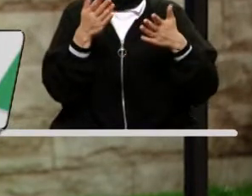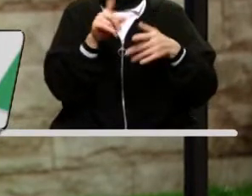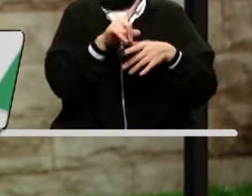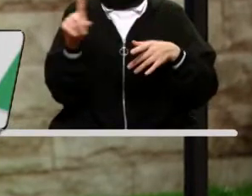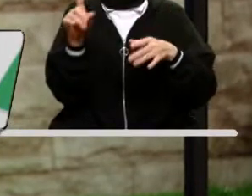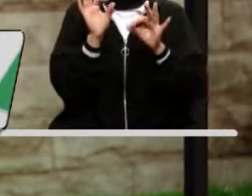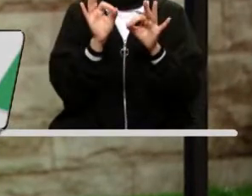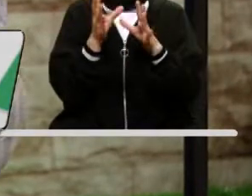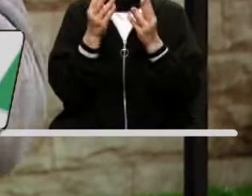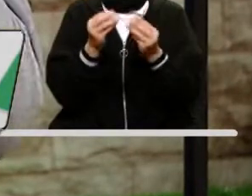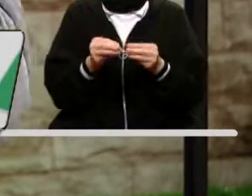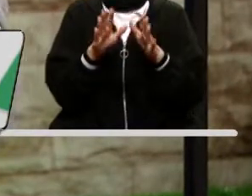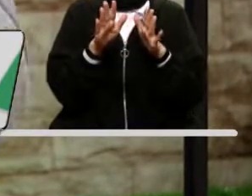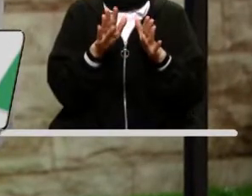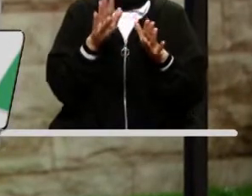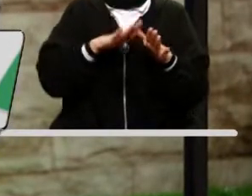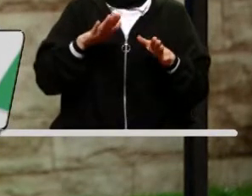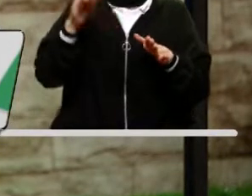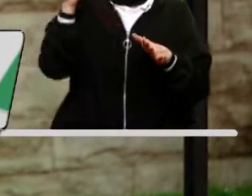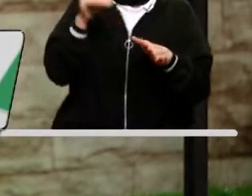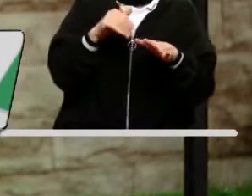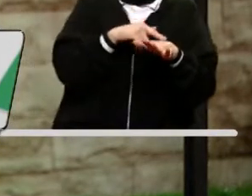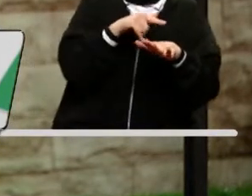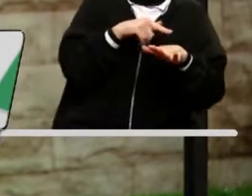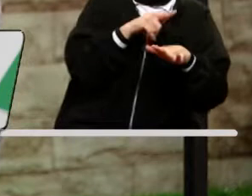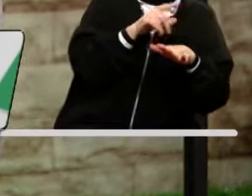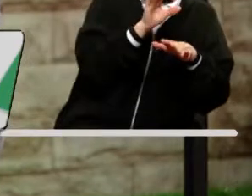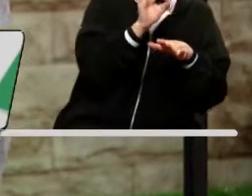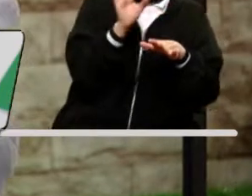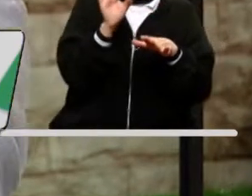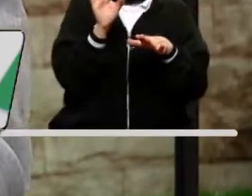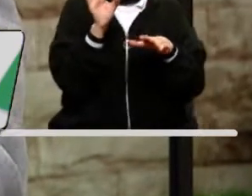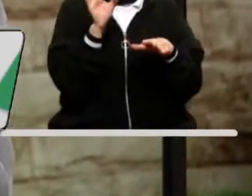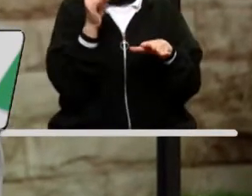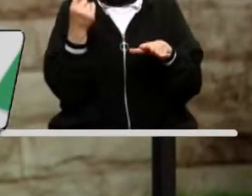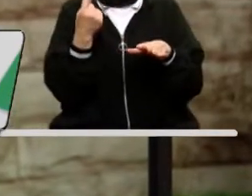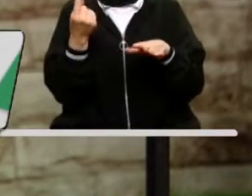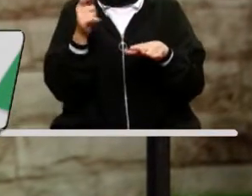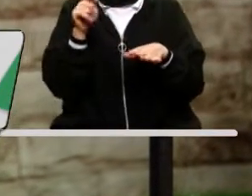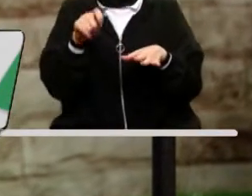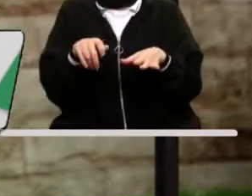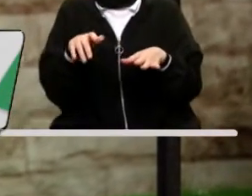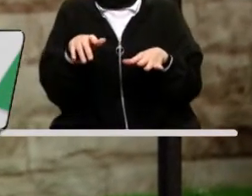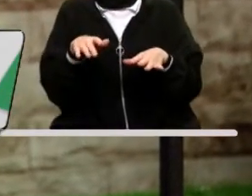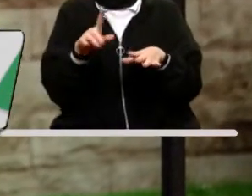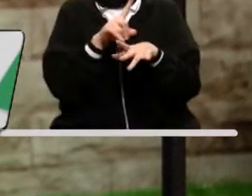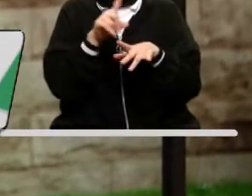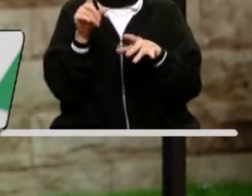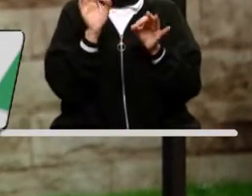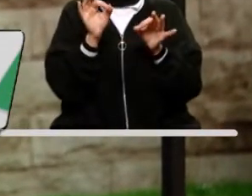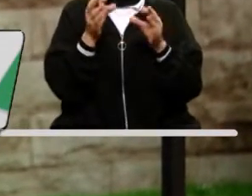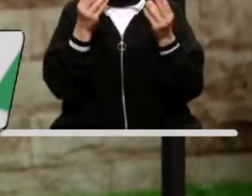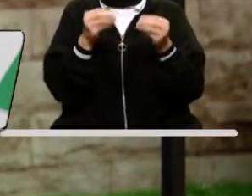bir şey olamaz. Hı. Çocuk geldiği zaman hiçbir şey yapmasın. Asla böyle bir şey olamaz. Çocuk neyse, neyi yapıyorsa onun sorumluluğunu